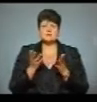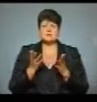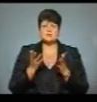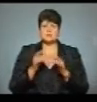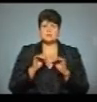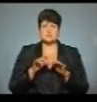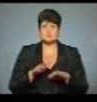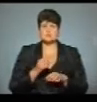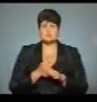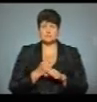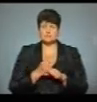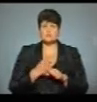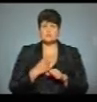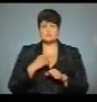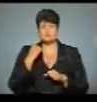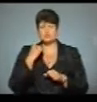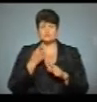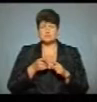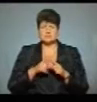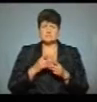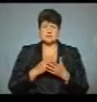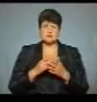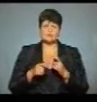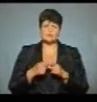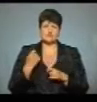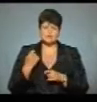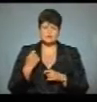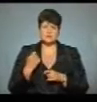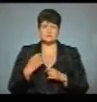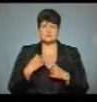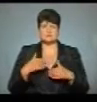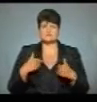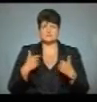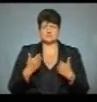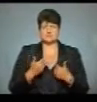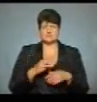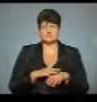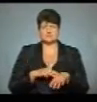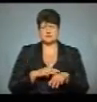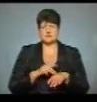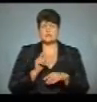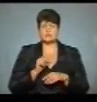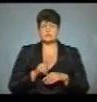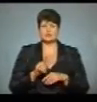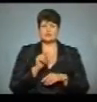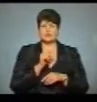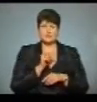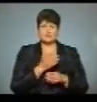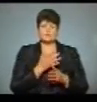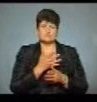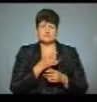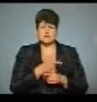дії вчиняли, але на нашу думку туди ознаки правопорушення, ми звернулися в правоохоронні органи для того, щоб вони з'ясували